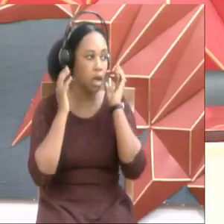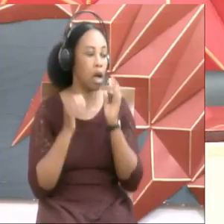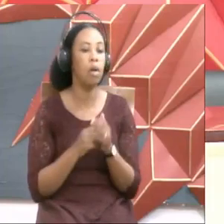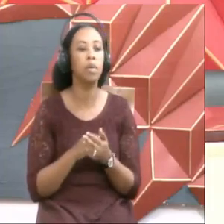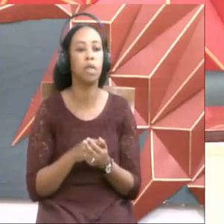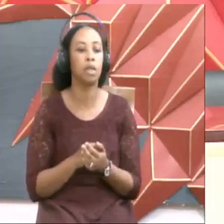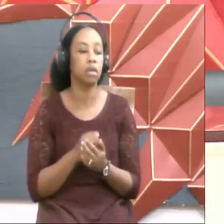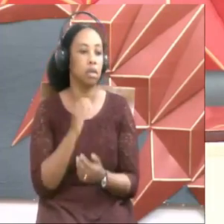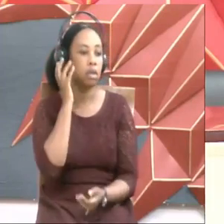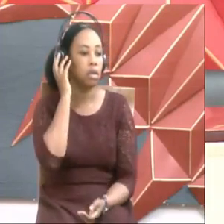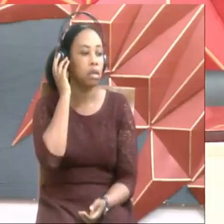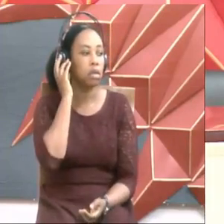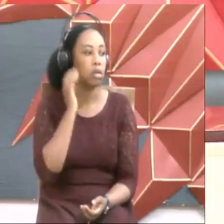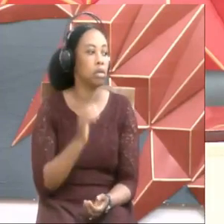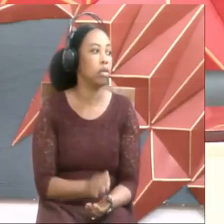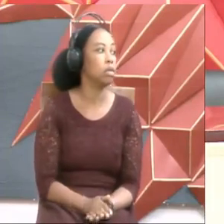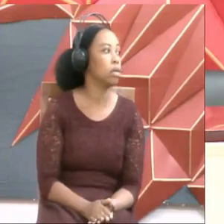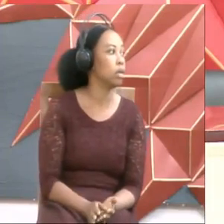Amen, amen.